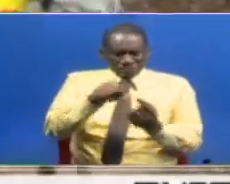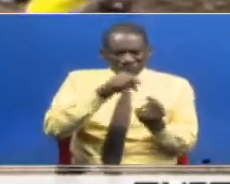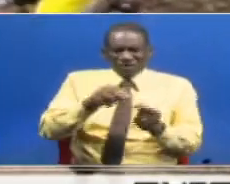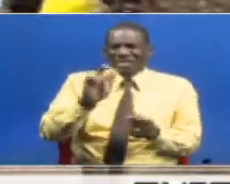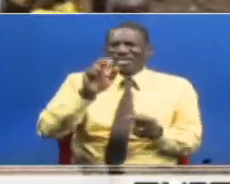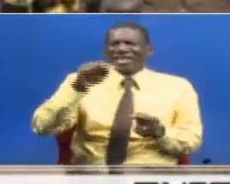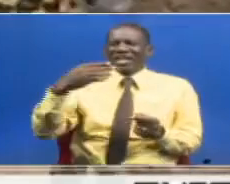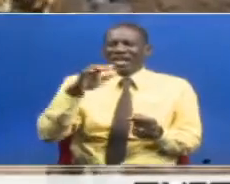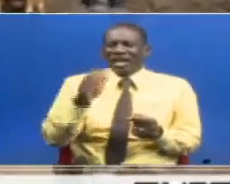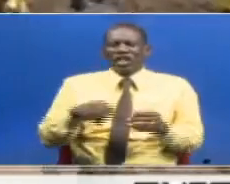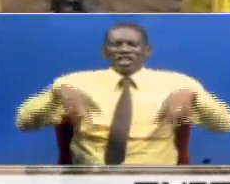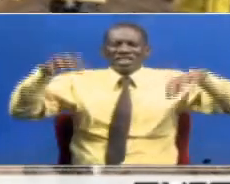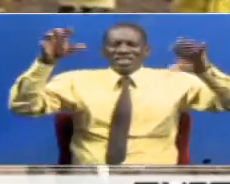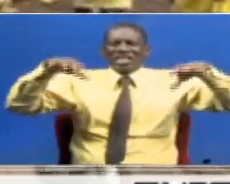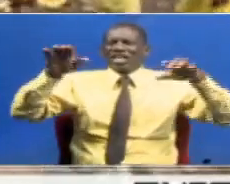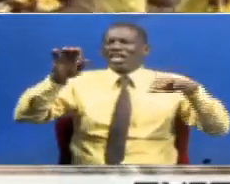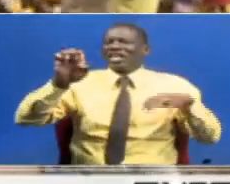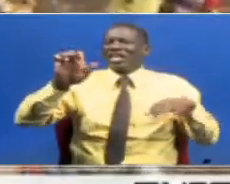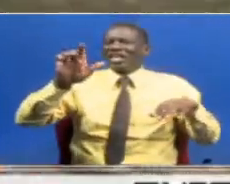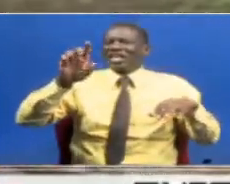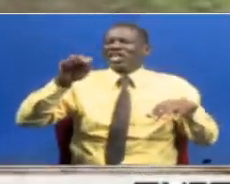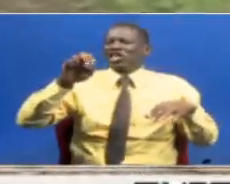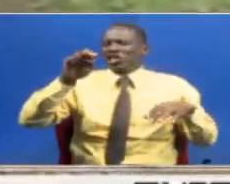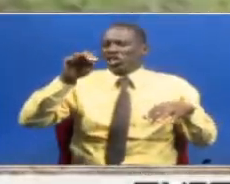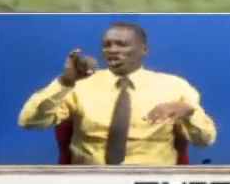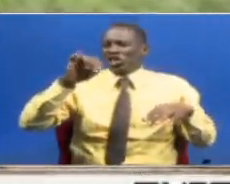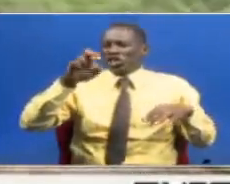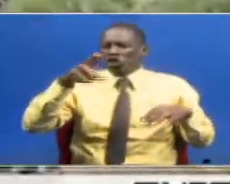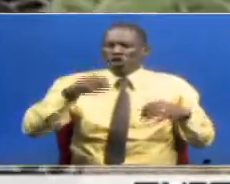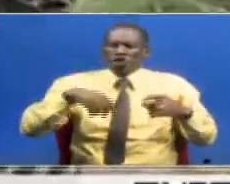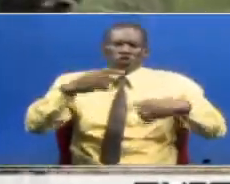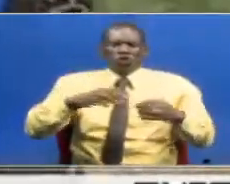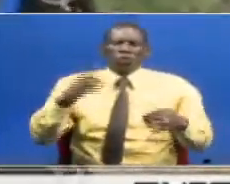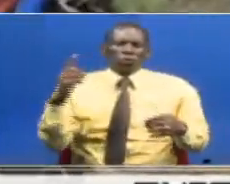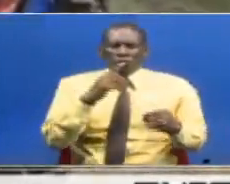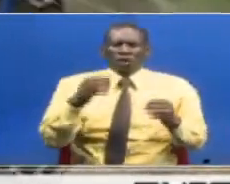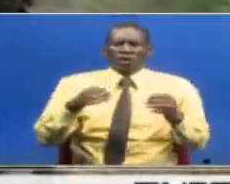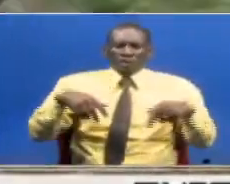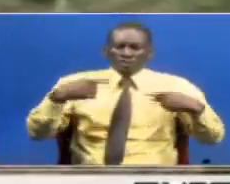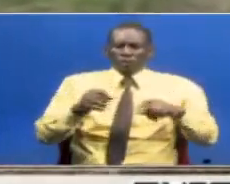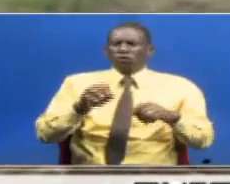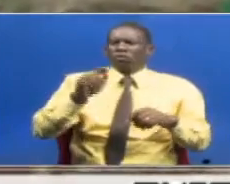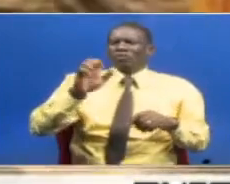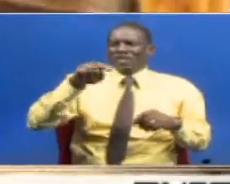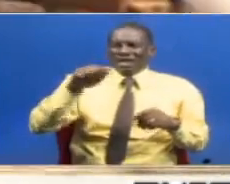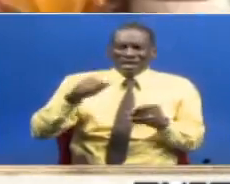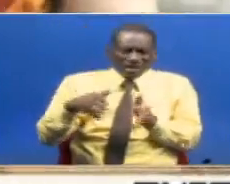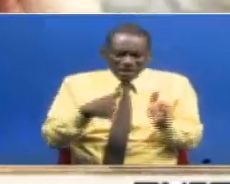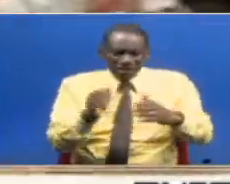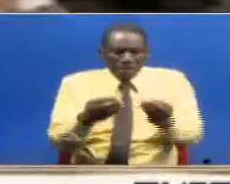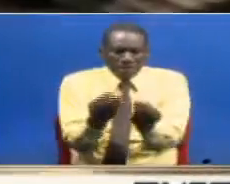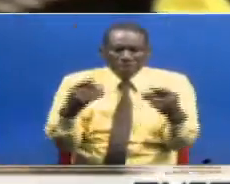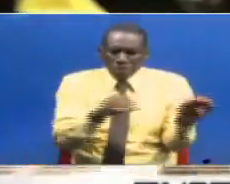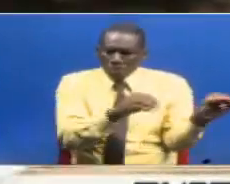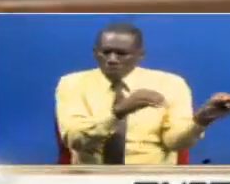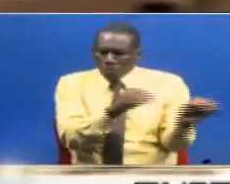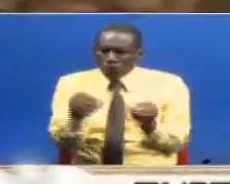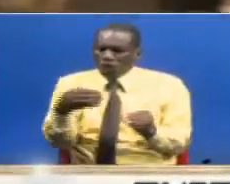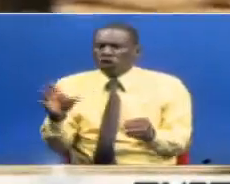El Nino pia inaendelea kuwa tishio kwa wenyeji wa Tana River, ambao sasa mamia wanazidi kuhama makwao wakihofia mto